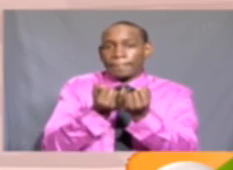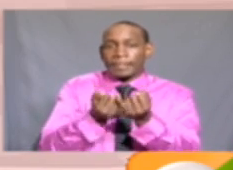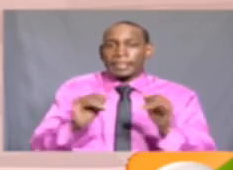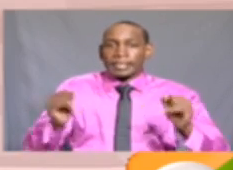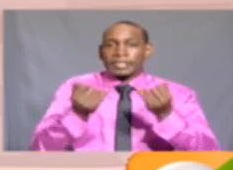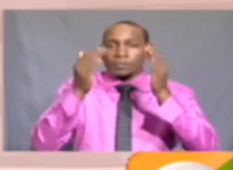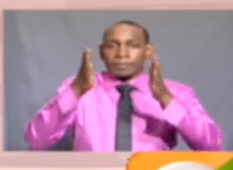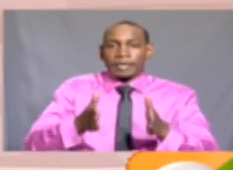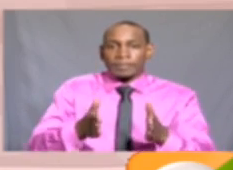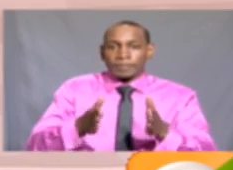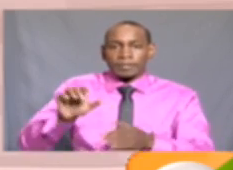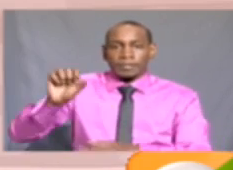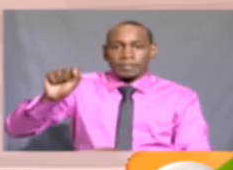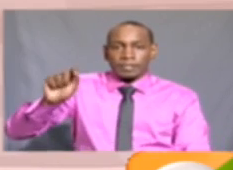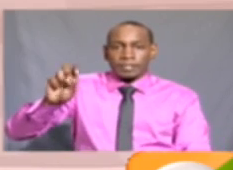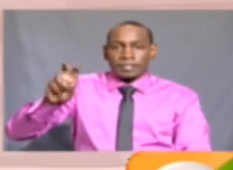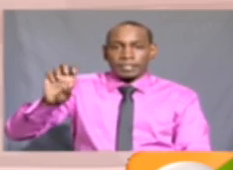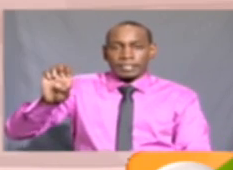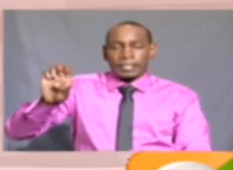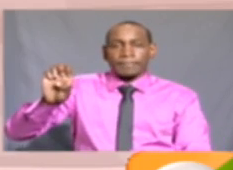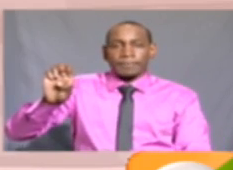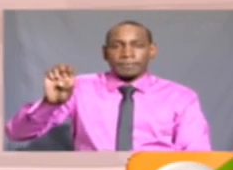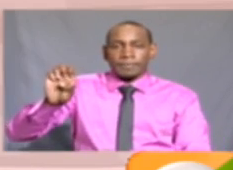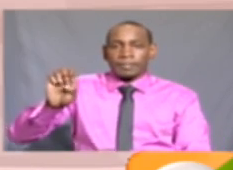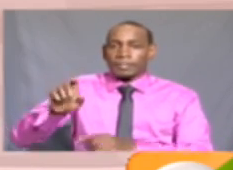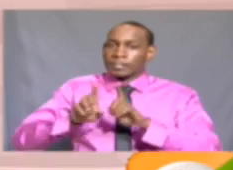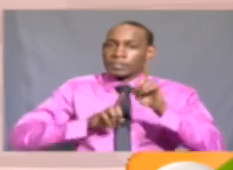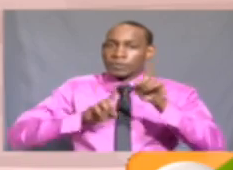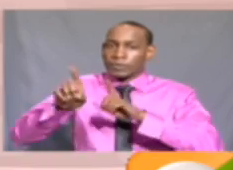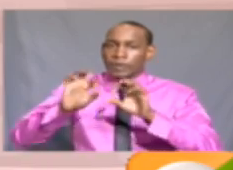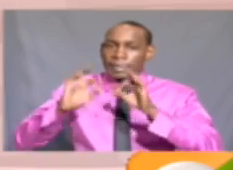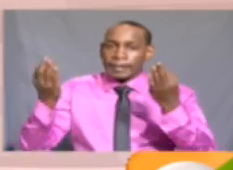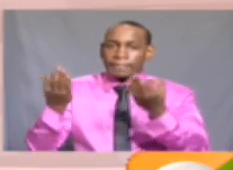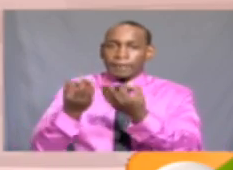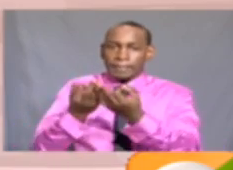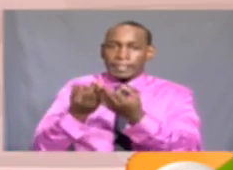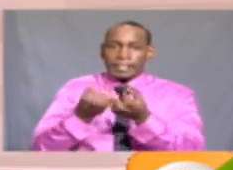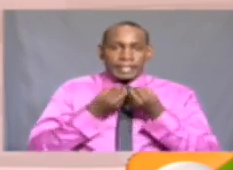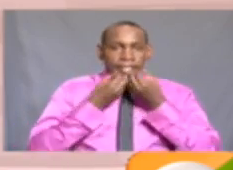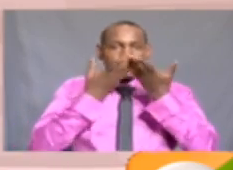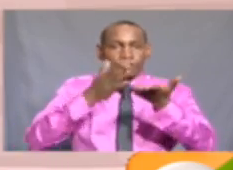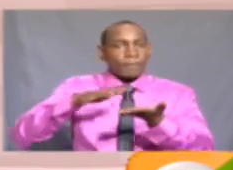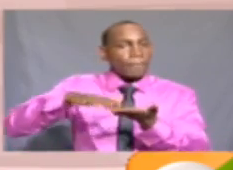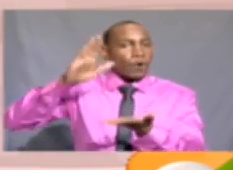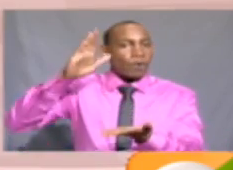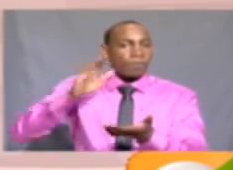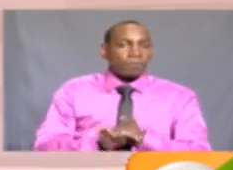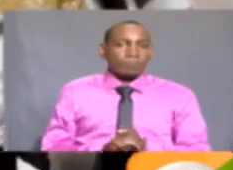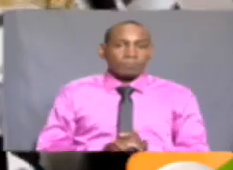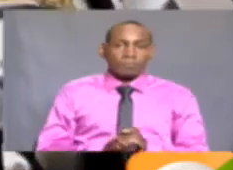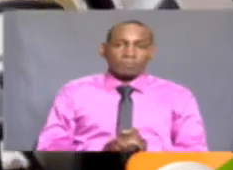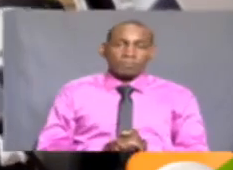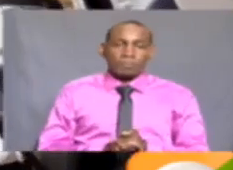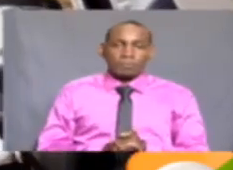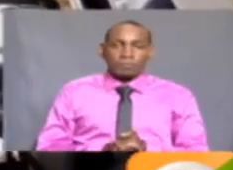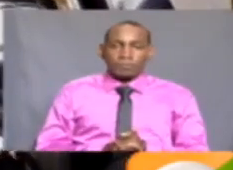Mwanahabari wetu Steve Shtera alitembelea familia hiyo na kutufahamisha zaidi.